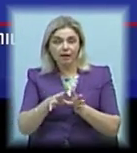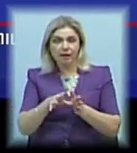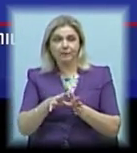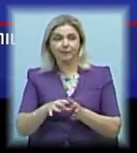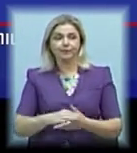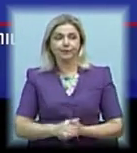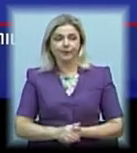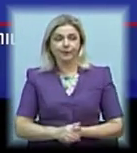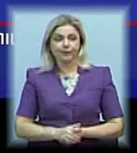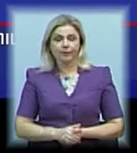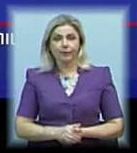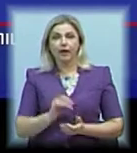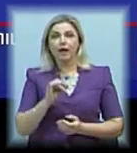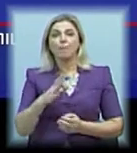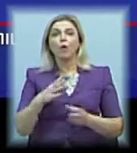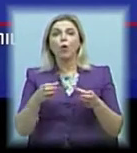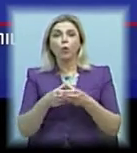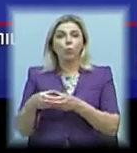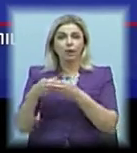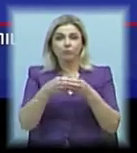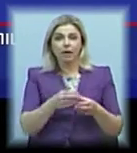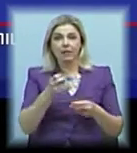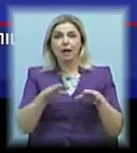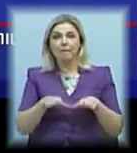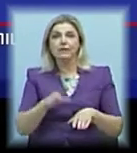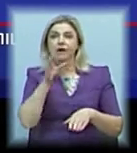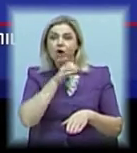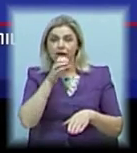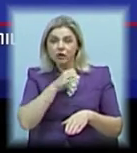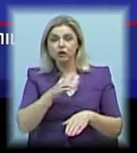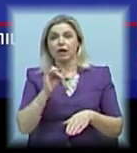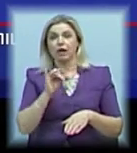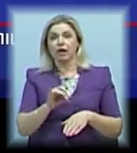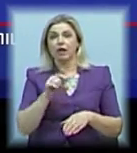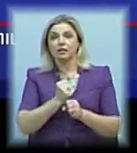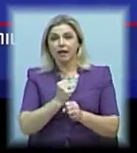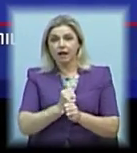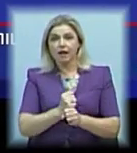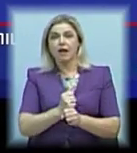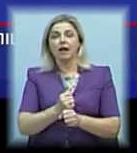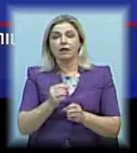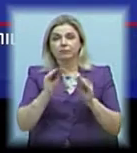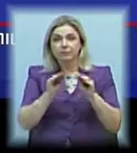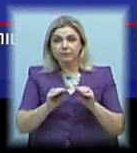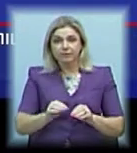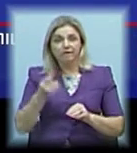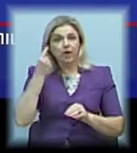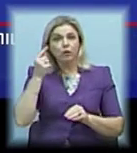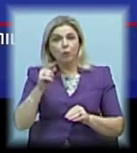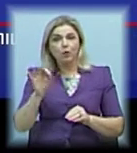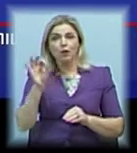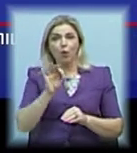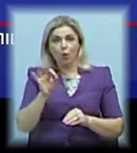Слідча оперативна група, яка прибула на місце, задокументувала факт крадіжки та внесла відповідні відомості за